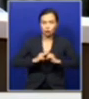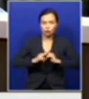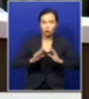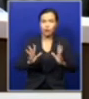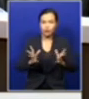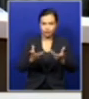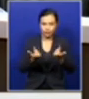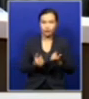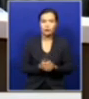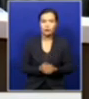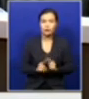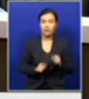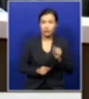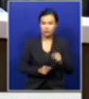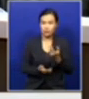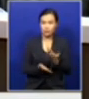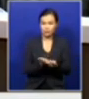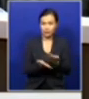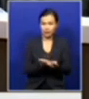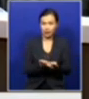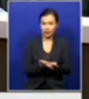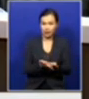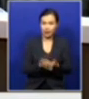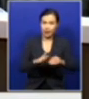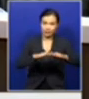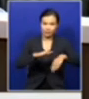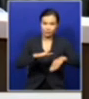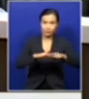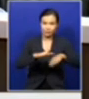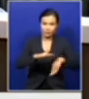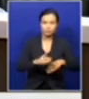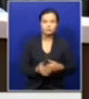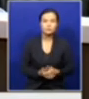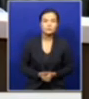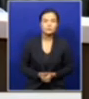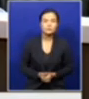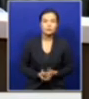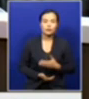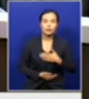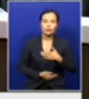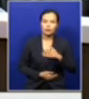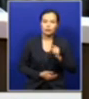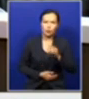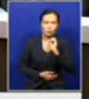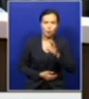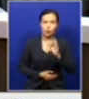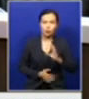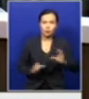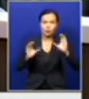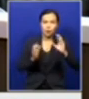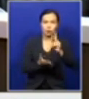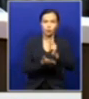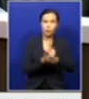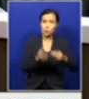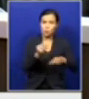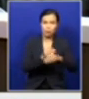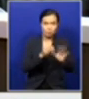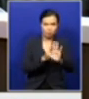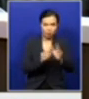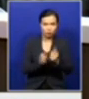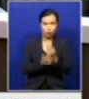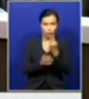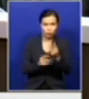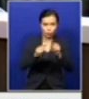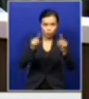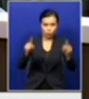หนึ่งแต่นี่แค่เป็นเงินขั้นต่ำนะคะดิฉันไม่ได้กำลังบอกให้รัฐบาลไปกู้เพิ่มค่ะเพราะถ้าดูกรอบแ